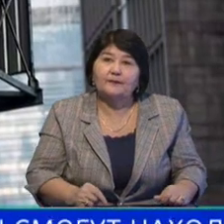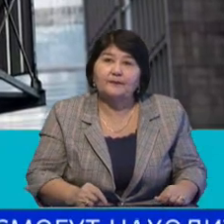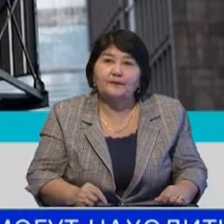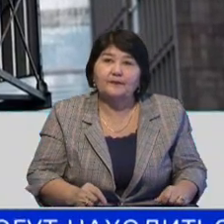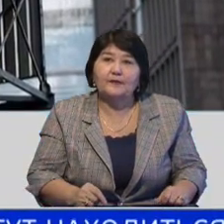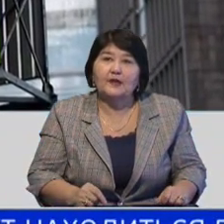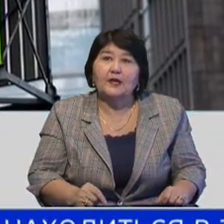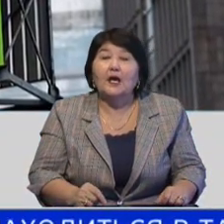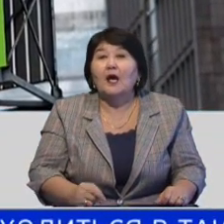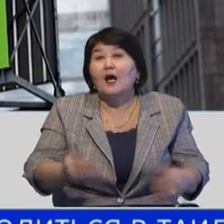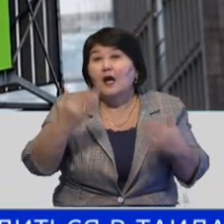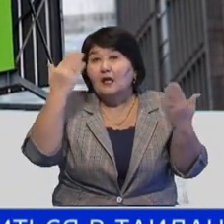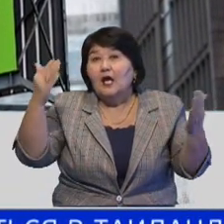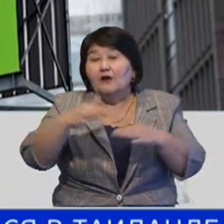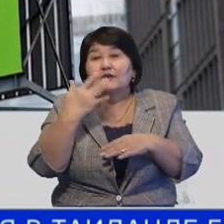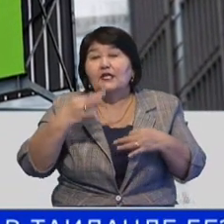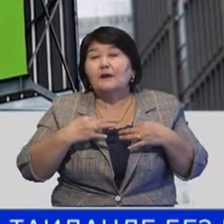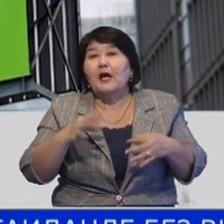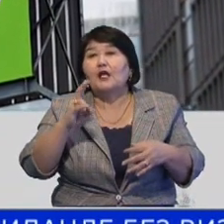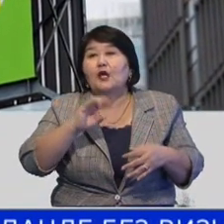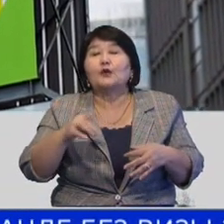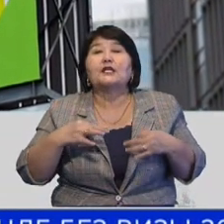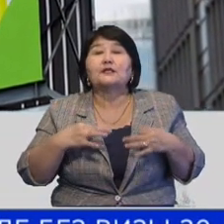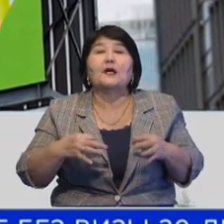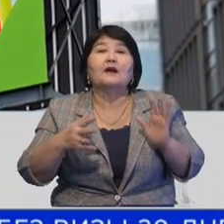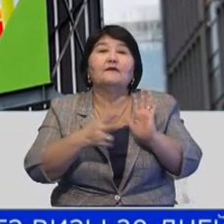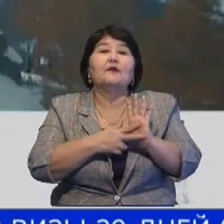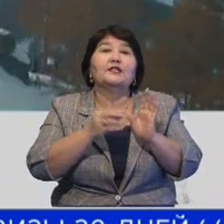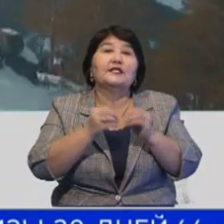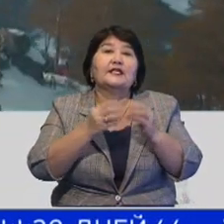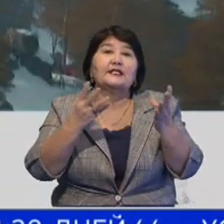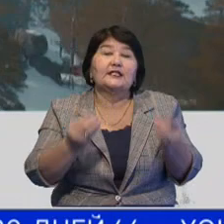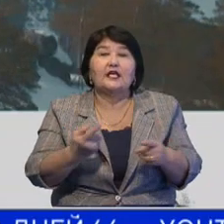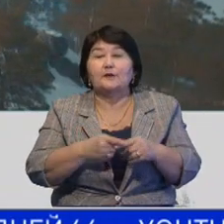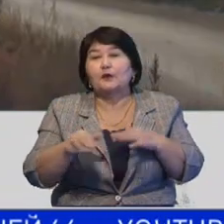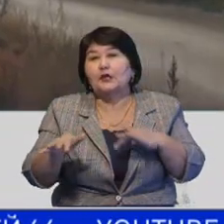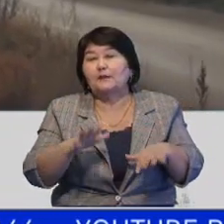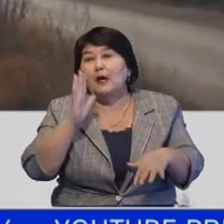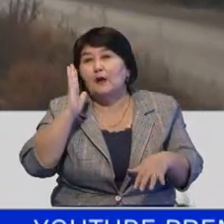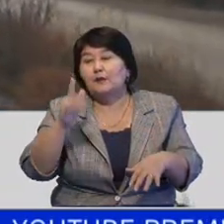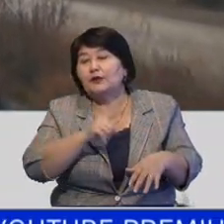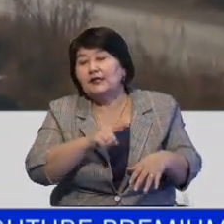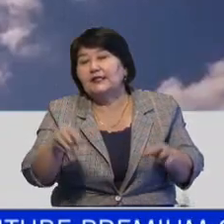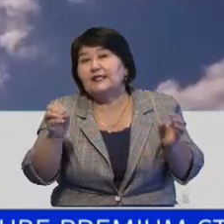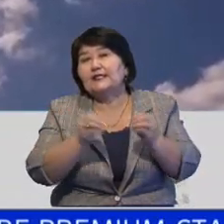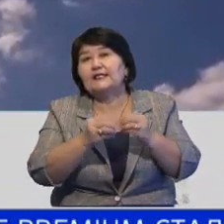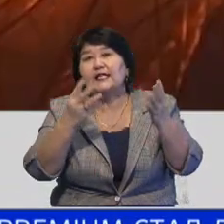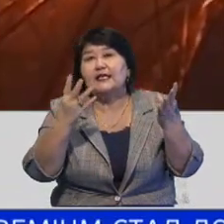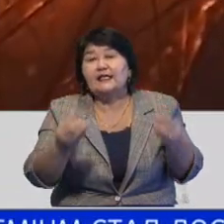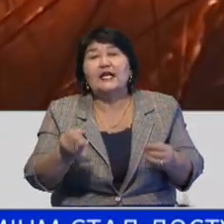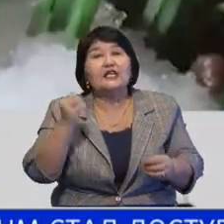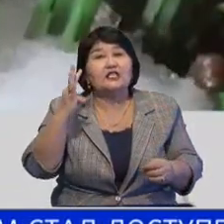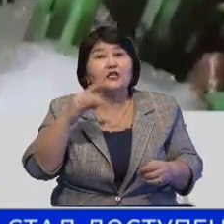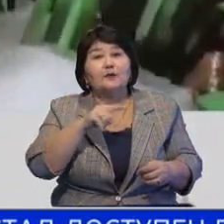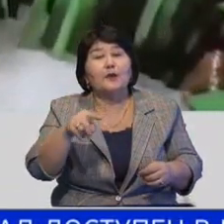идентичности в народе всегда праздновали наура мирам 8-10 дней поэтому мероприятия будут проходить в течение 10 дней с